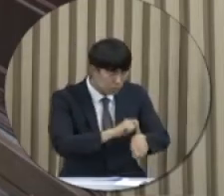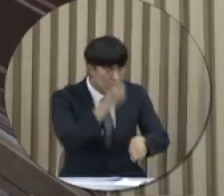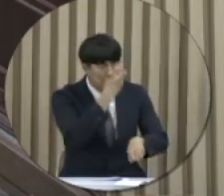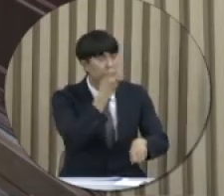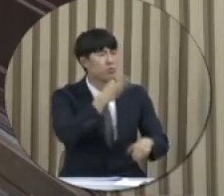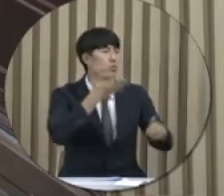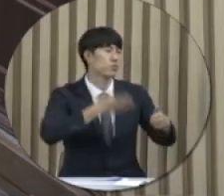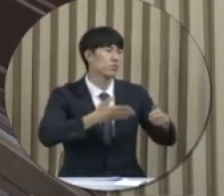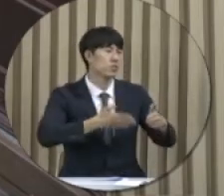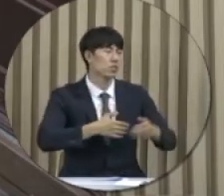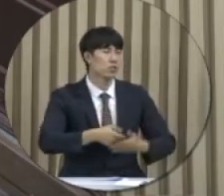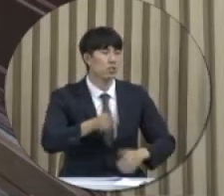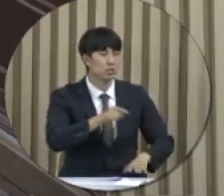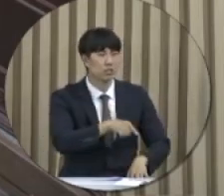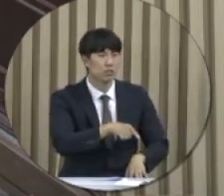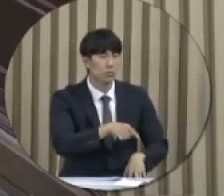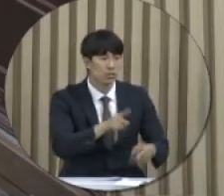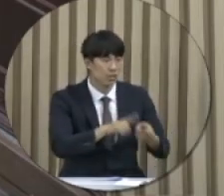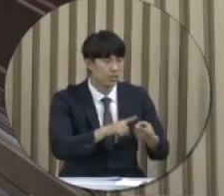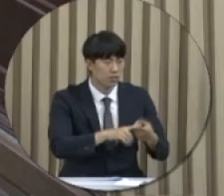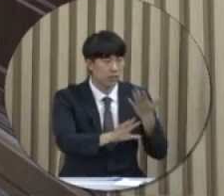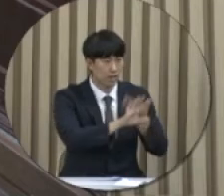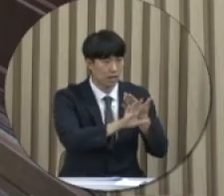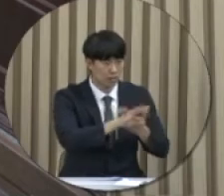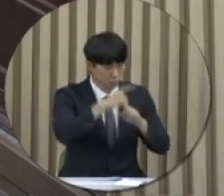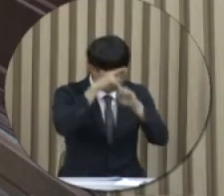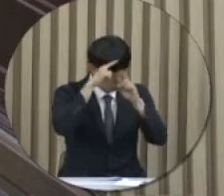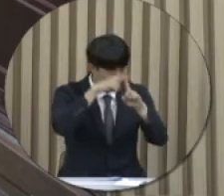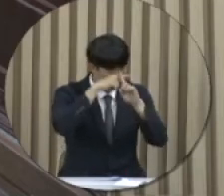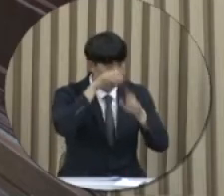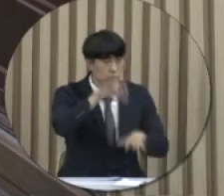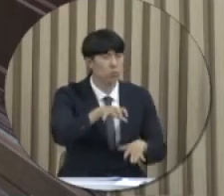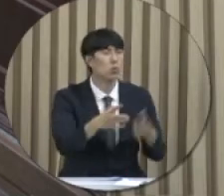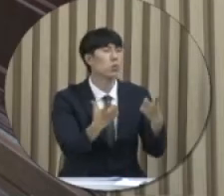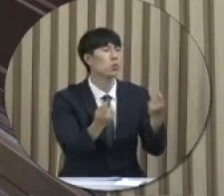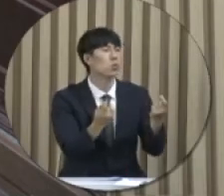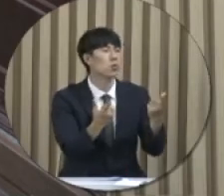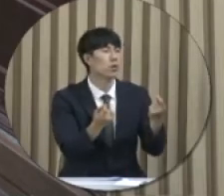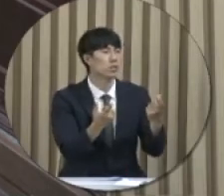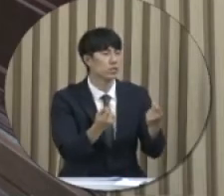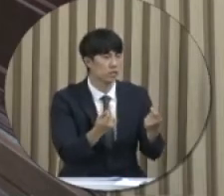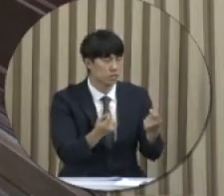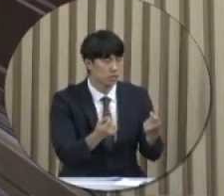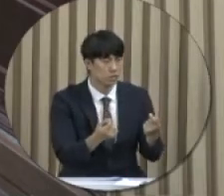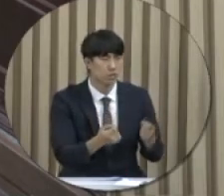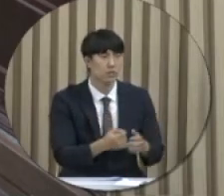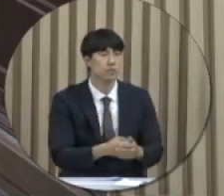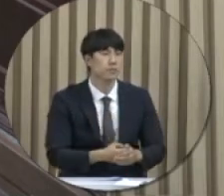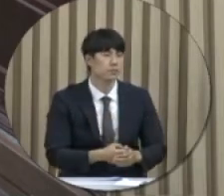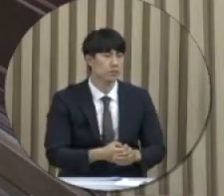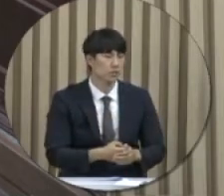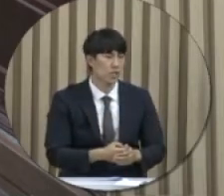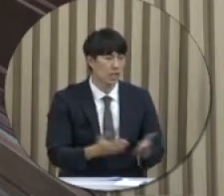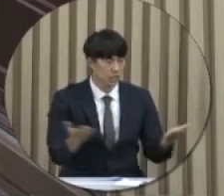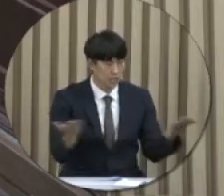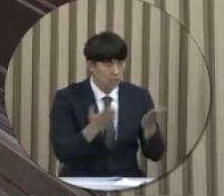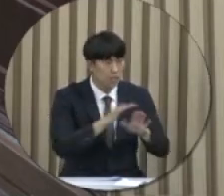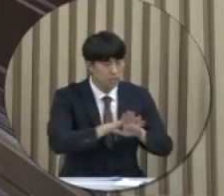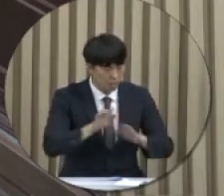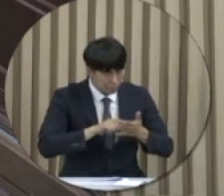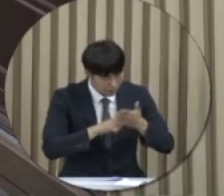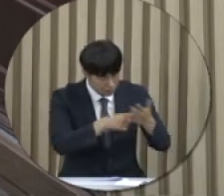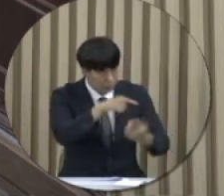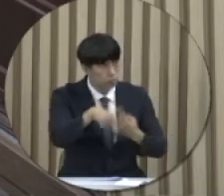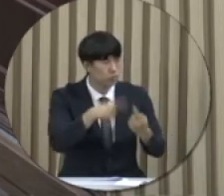주셔서 여기도 다른 보건소하고 동등한 입장에서 보건소 업무를 수행할 수 있게끔 한번 검토를 좀